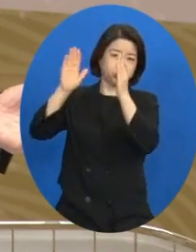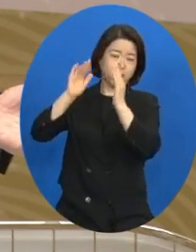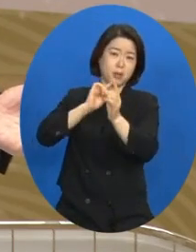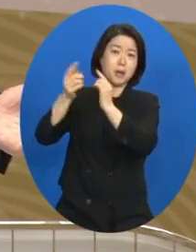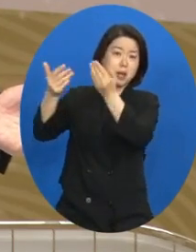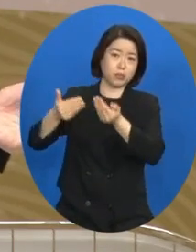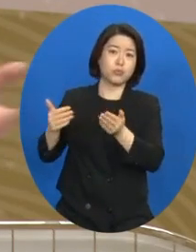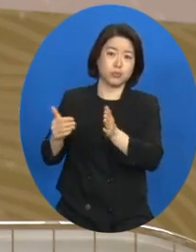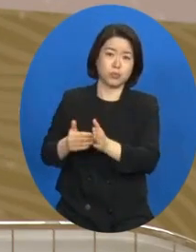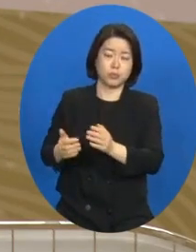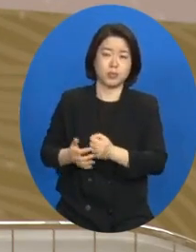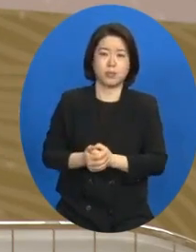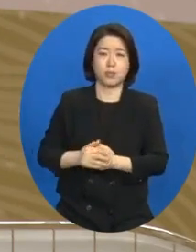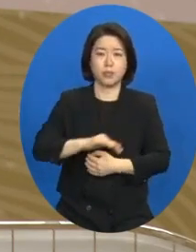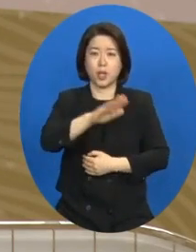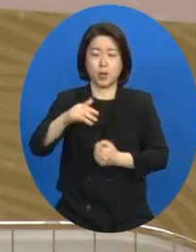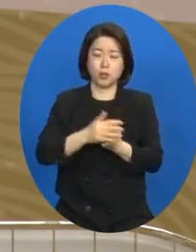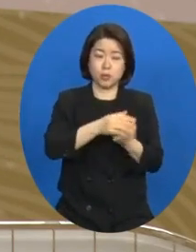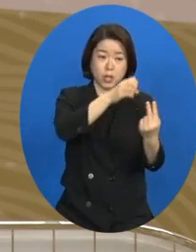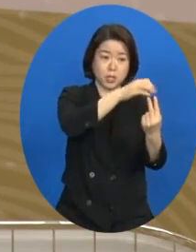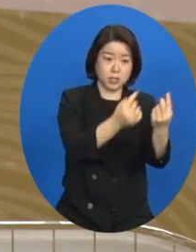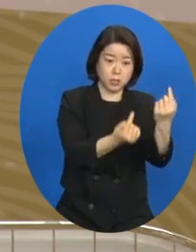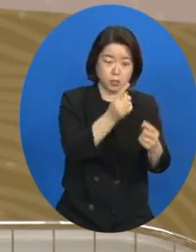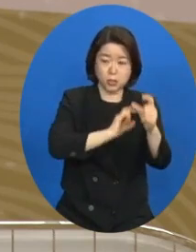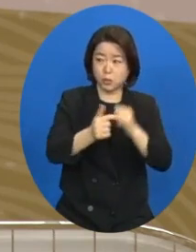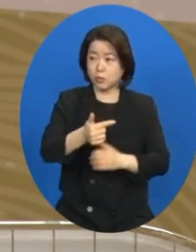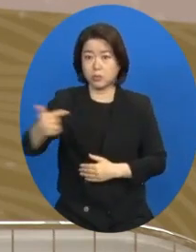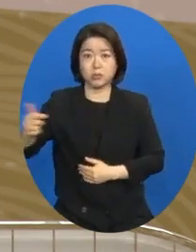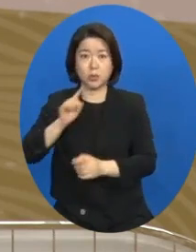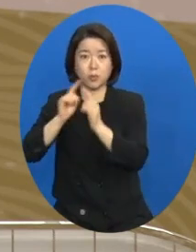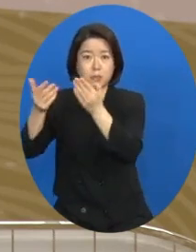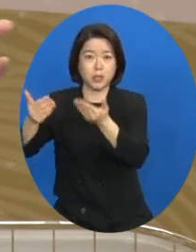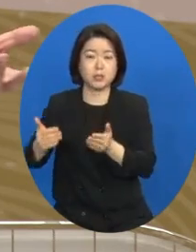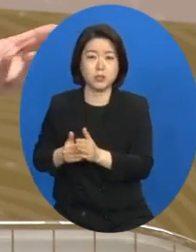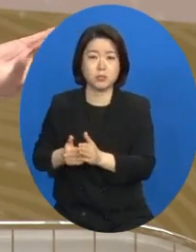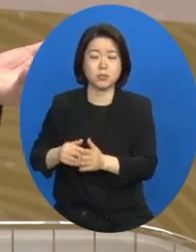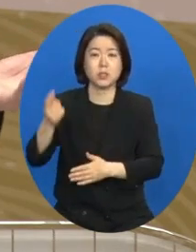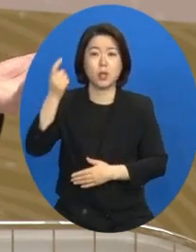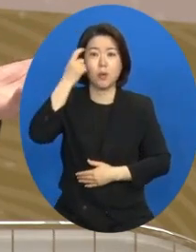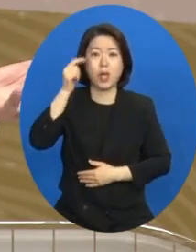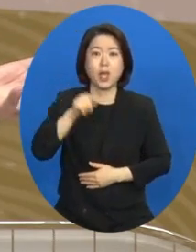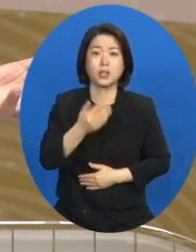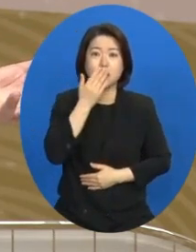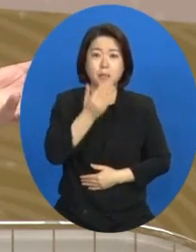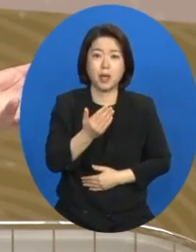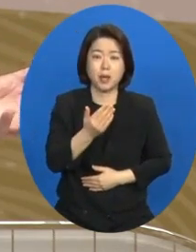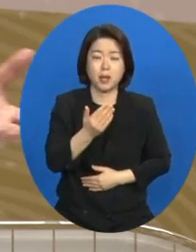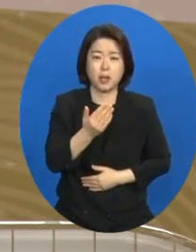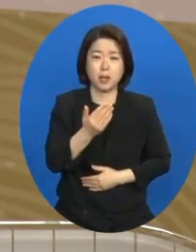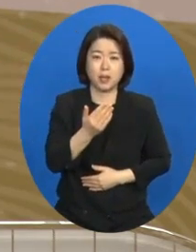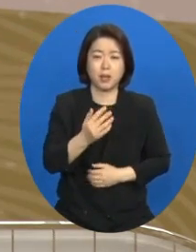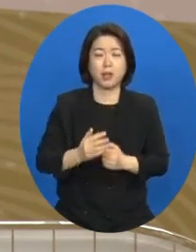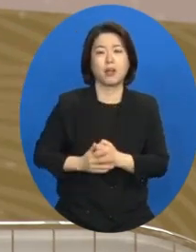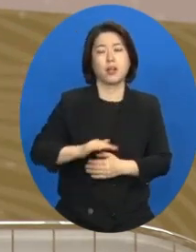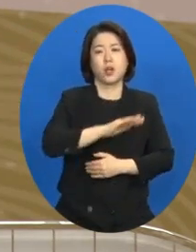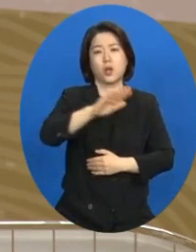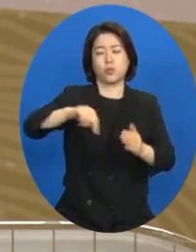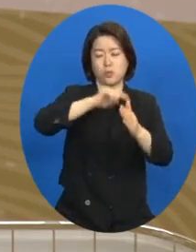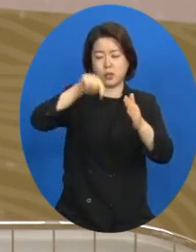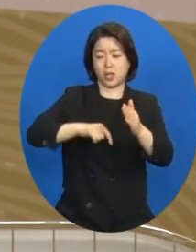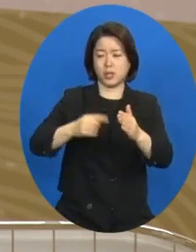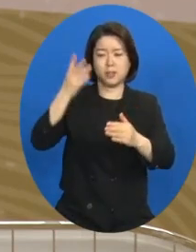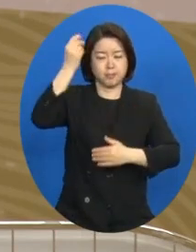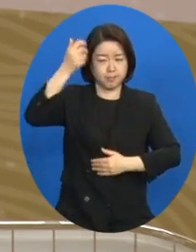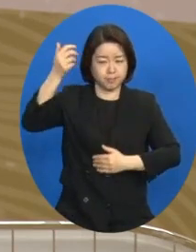알고 계신 거예요 우리가 3대 요한 보다 더 크 돼요 어째서 그게 가능하죠 우리 한해 성령이